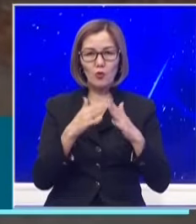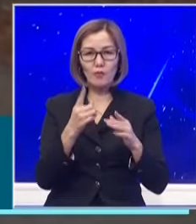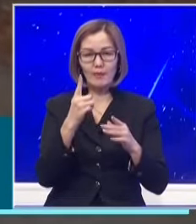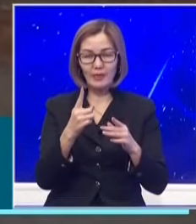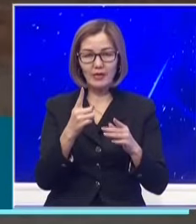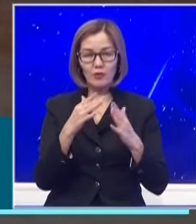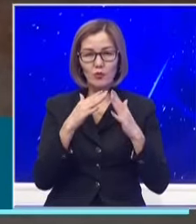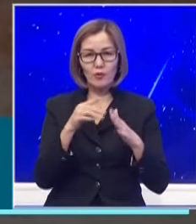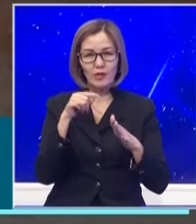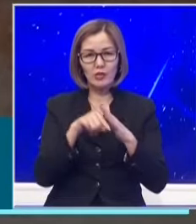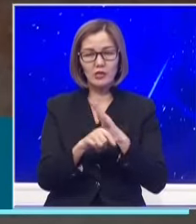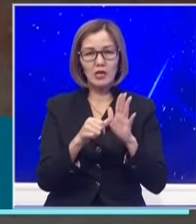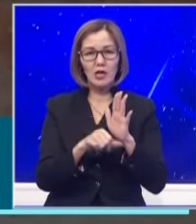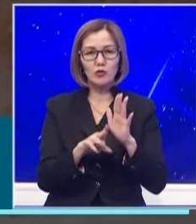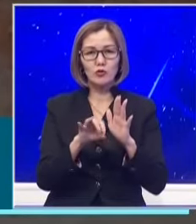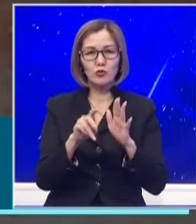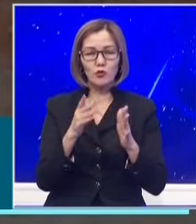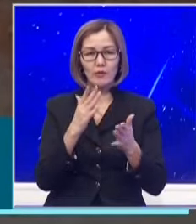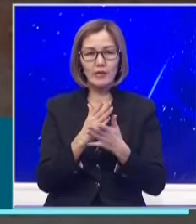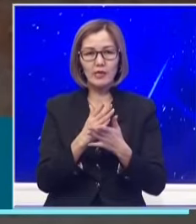қоймада 600 тонна жатыр қазір мында.